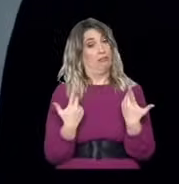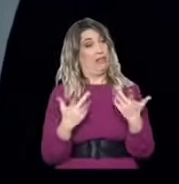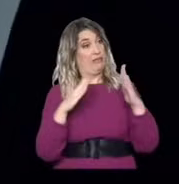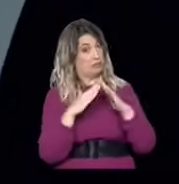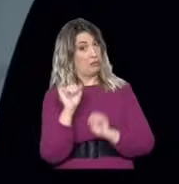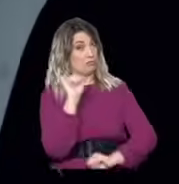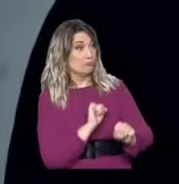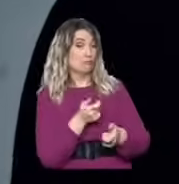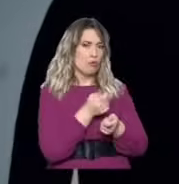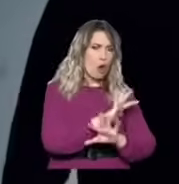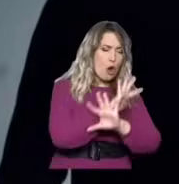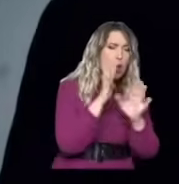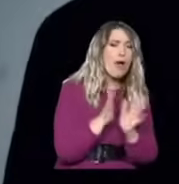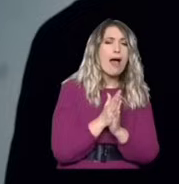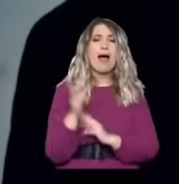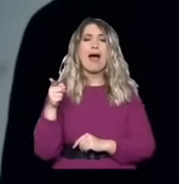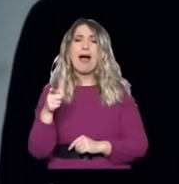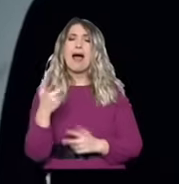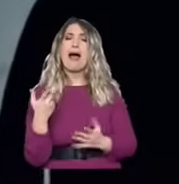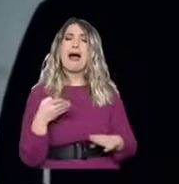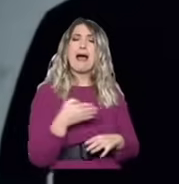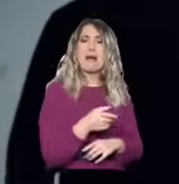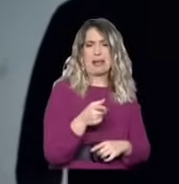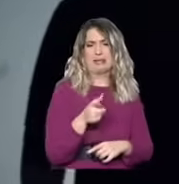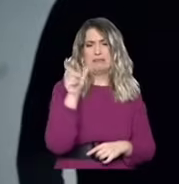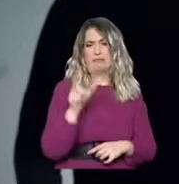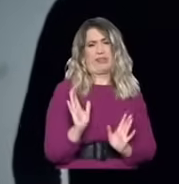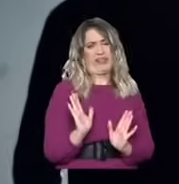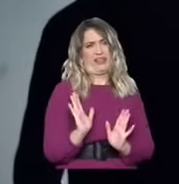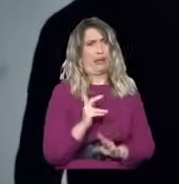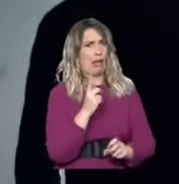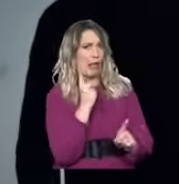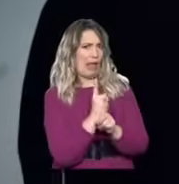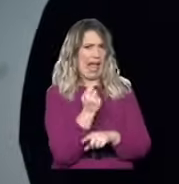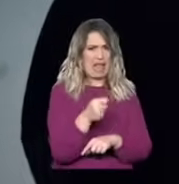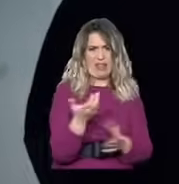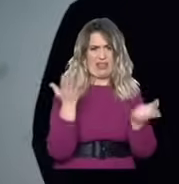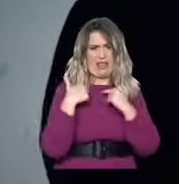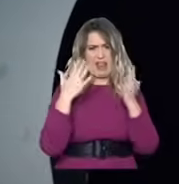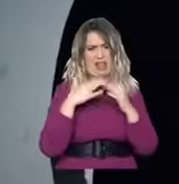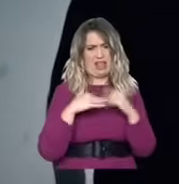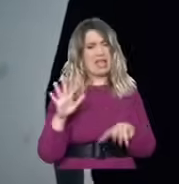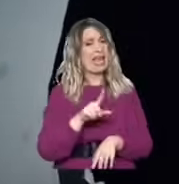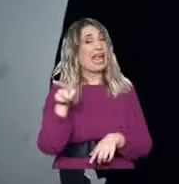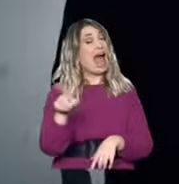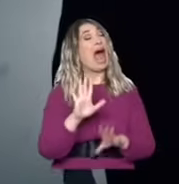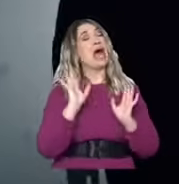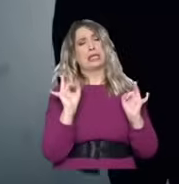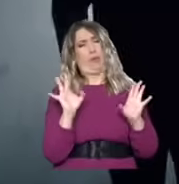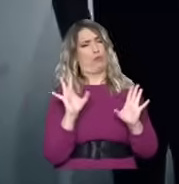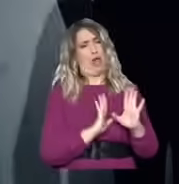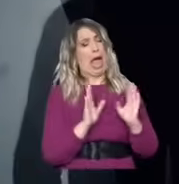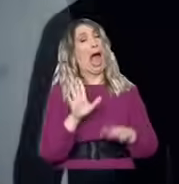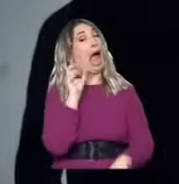και έμενε εκ περιτροπής, σε αυτή δεν είχε κλειδιά της και δεν ήταν στα καθήκοντά του καμία απολύτως ενέργεια σχετικά με την διαχείριση χρημάτων